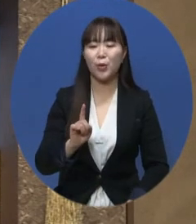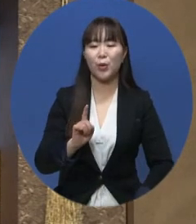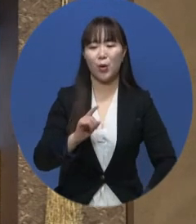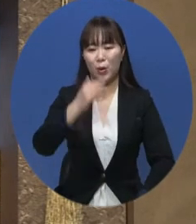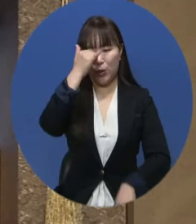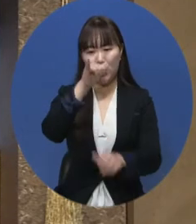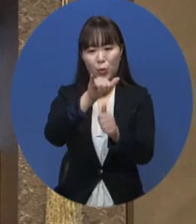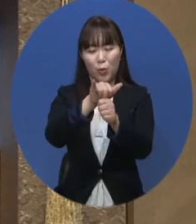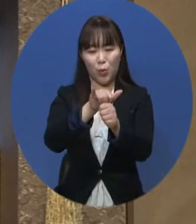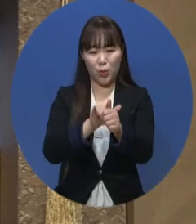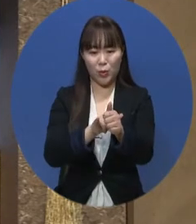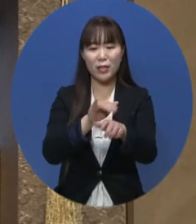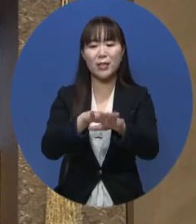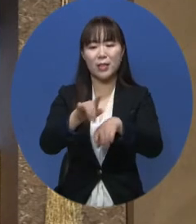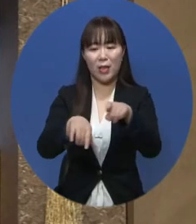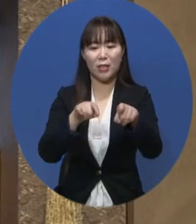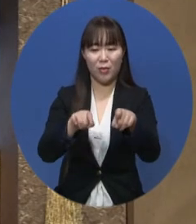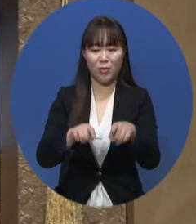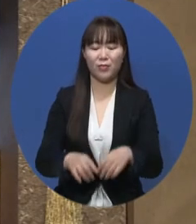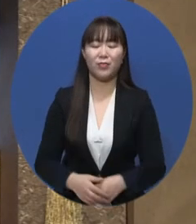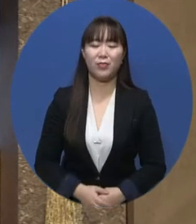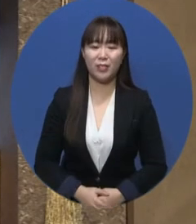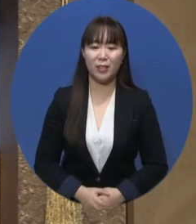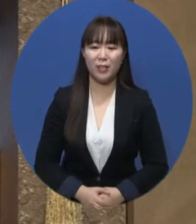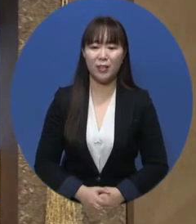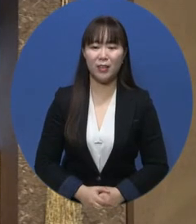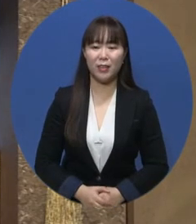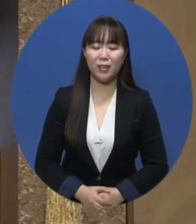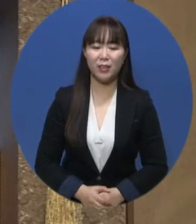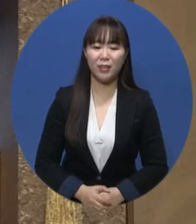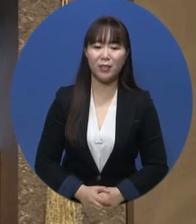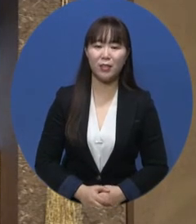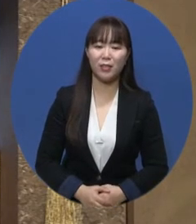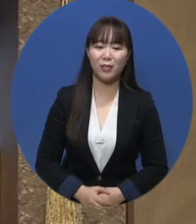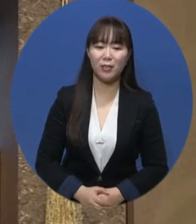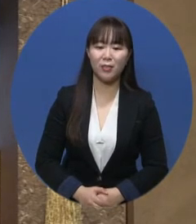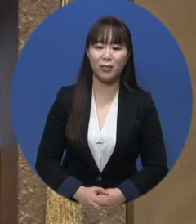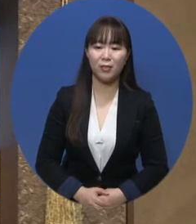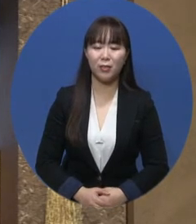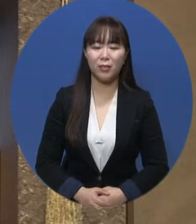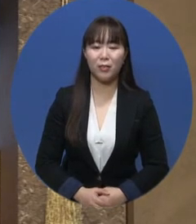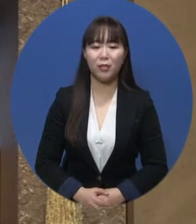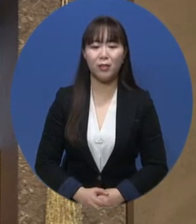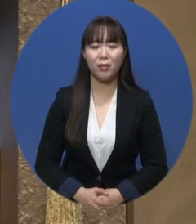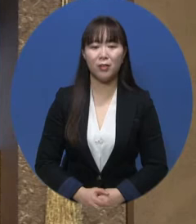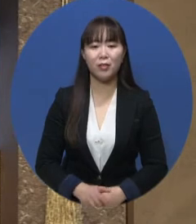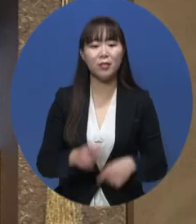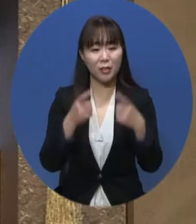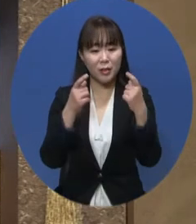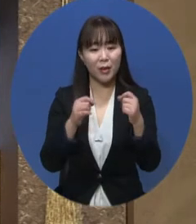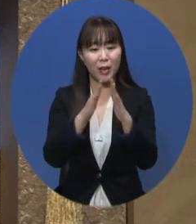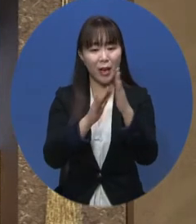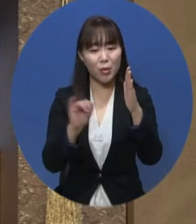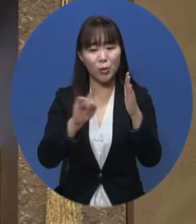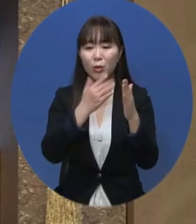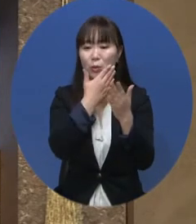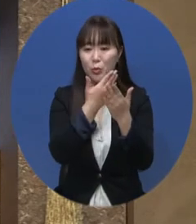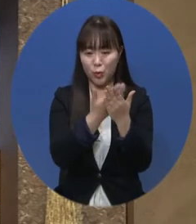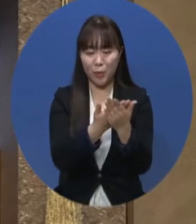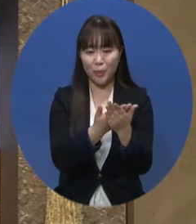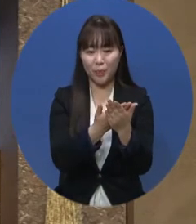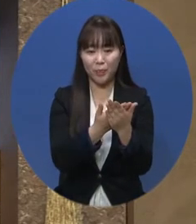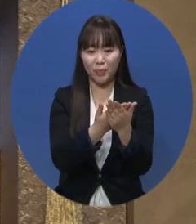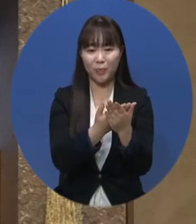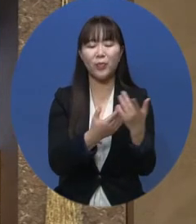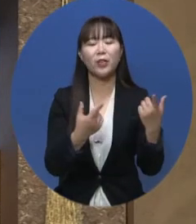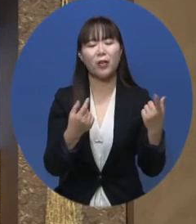효를 실천하는 거거든요. 네. 그런 부분에 정말 이게 가정의 어떤 소중함